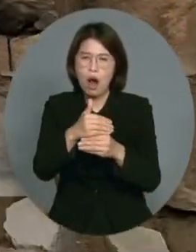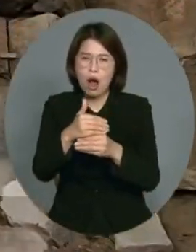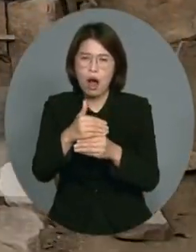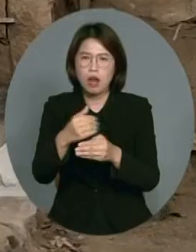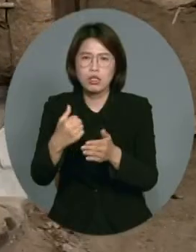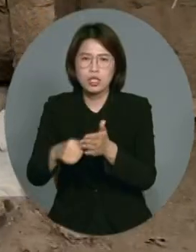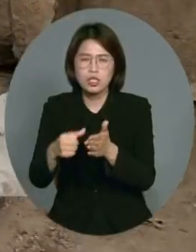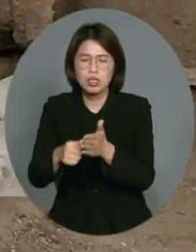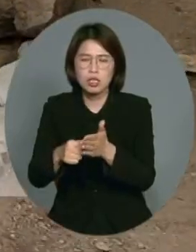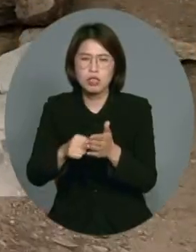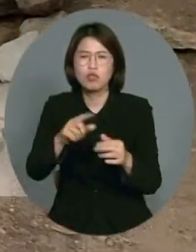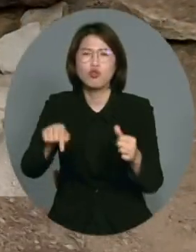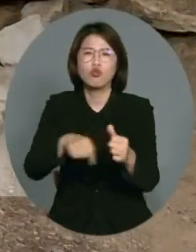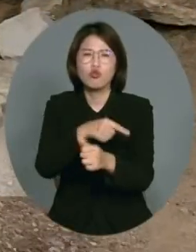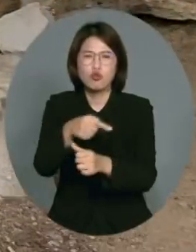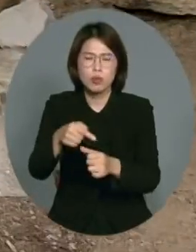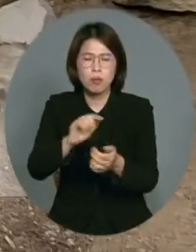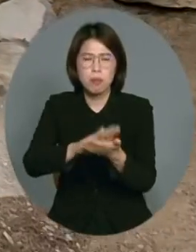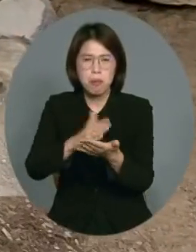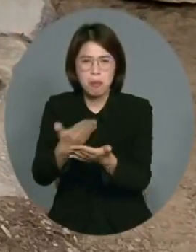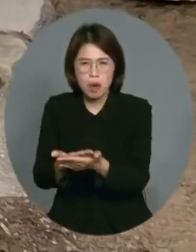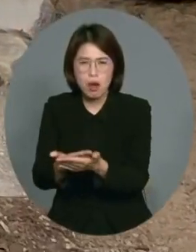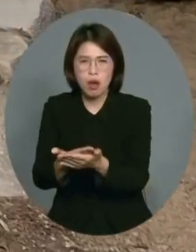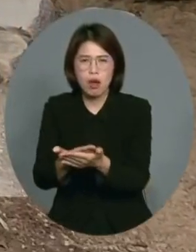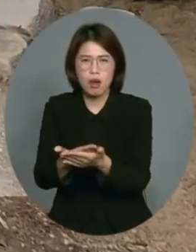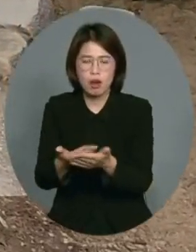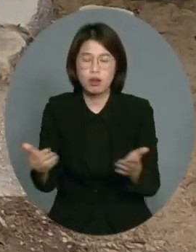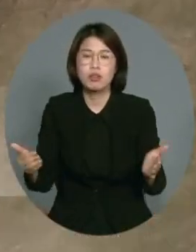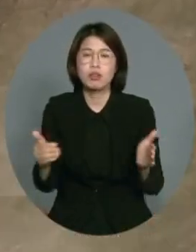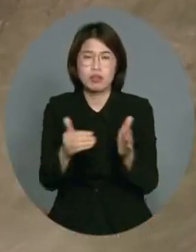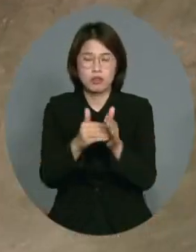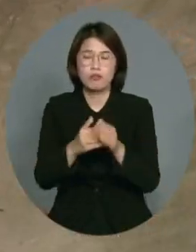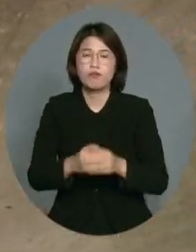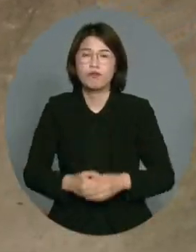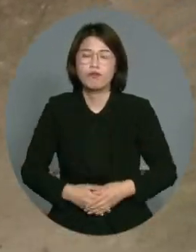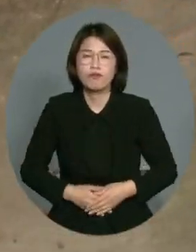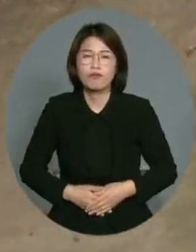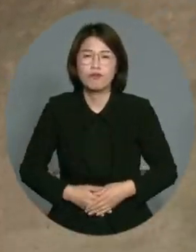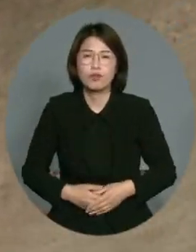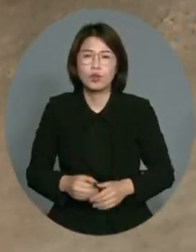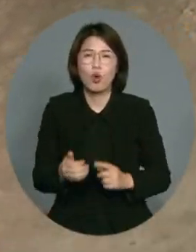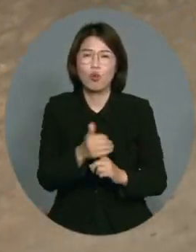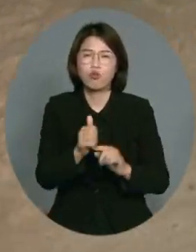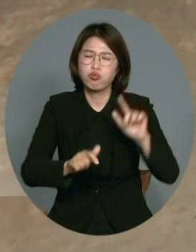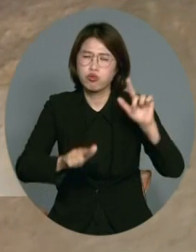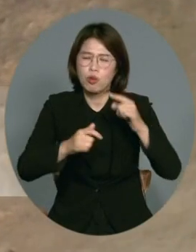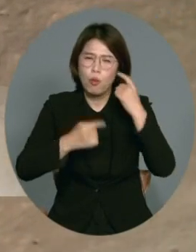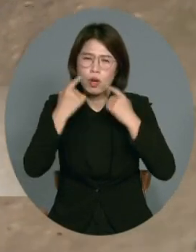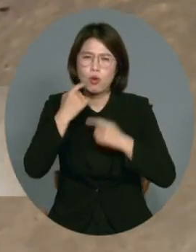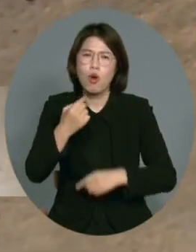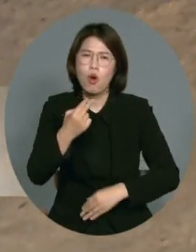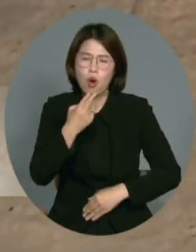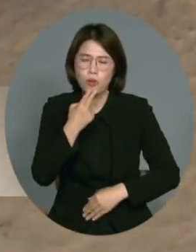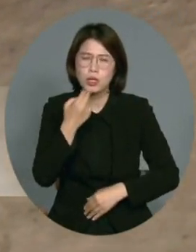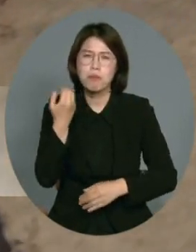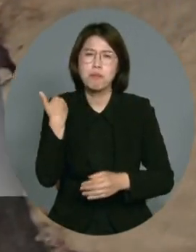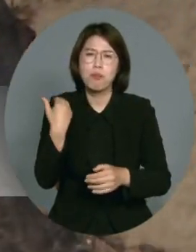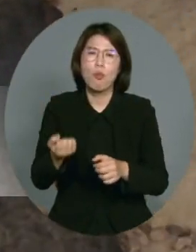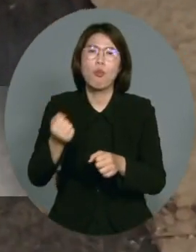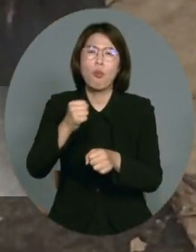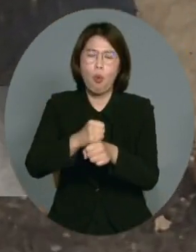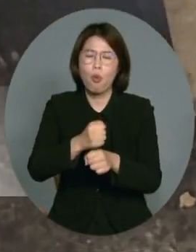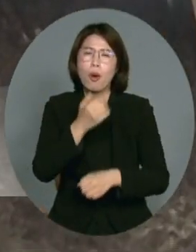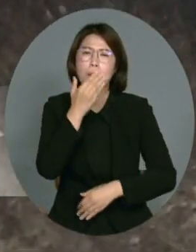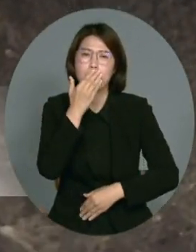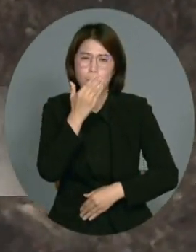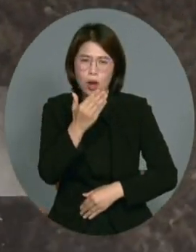등 주변 환경을 안정화하는 정비공사를 마무리했습니다. 또 불상의 훼손 없이 원래 위치를 찾고 복원하기